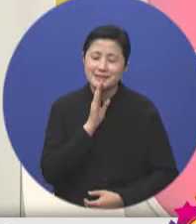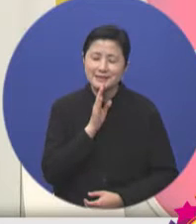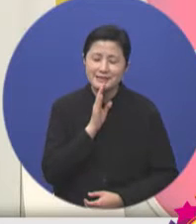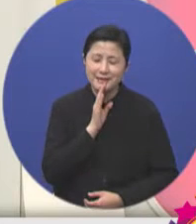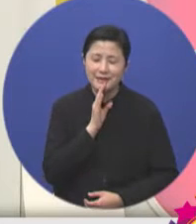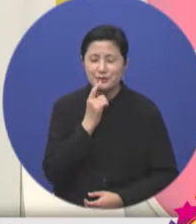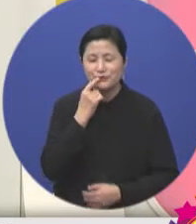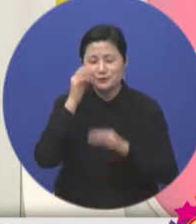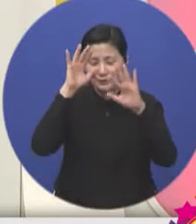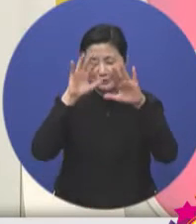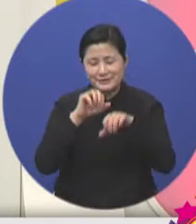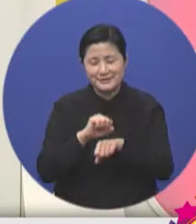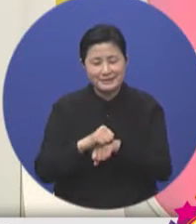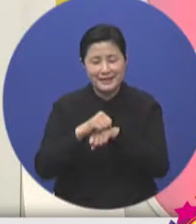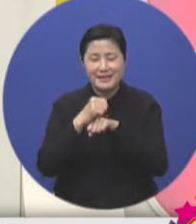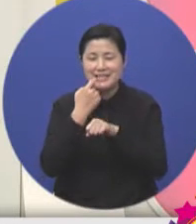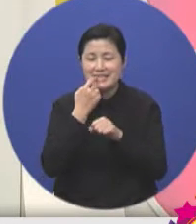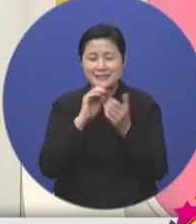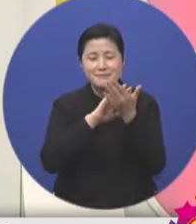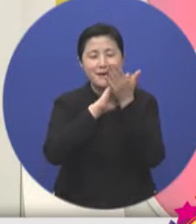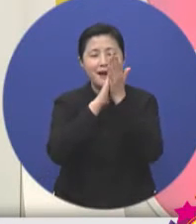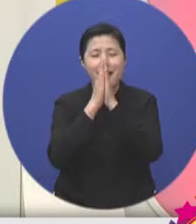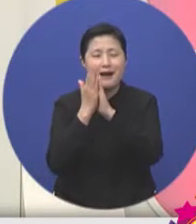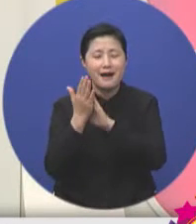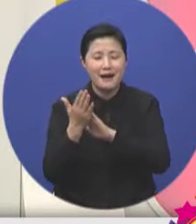진짜 눈이 쌓여가지고 너무 하얗고